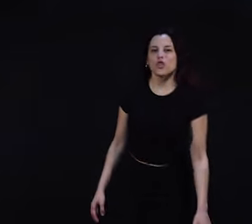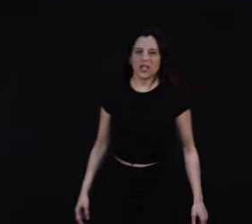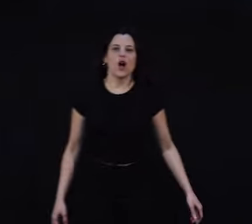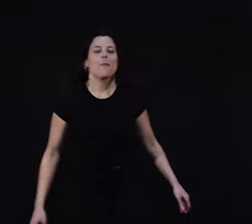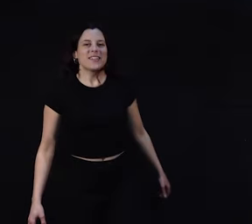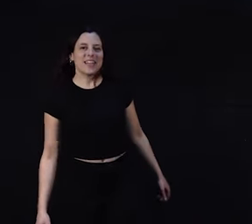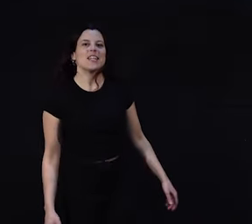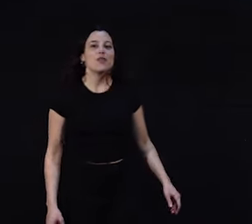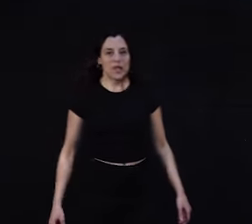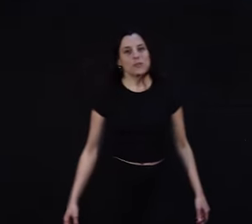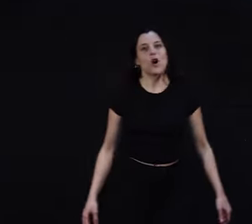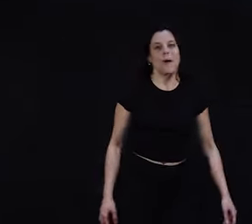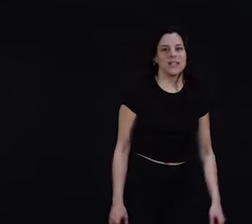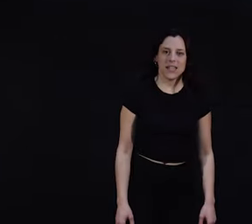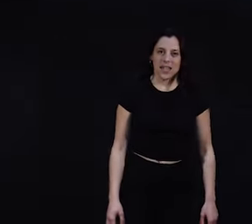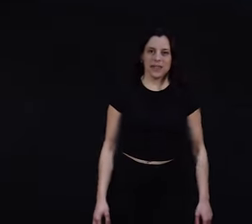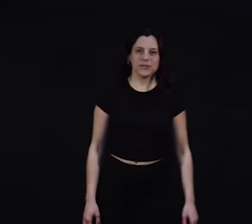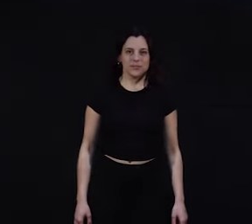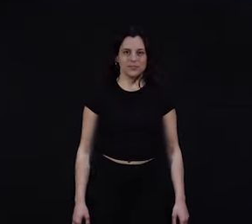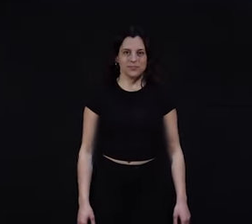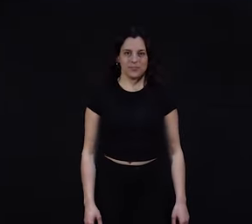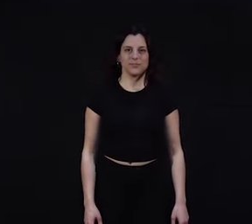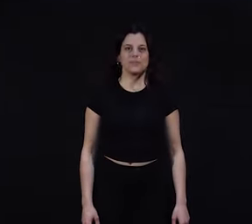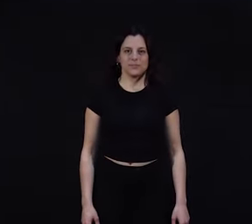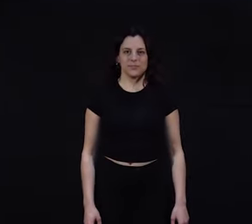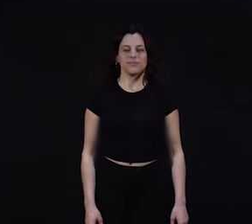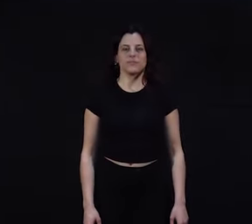bonic on jo sé com et sents i tu saps com estic.